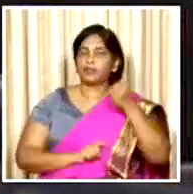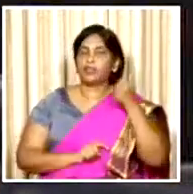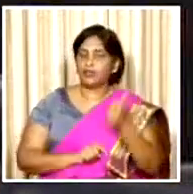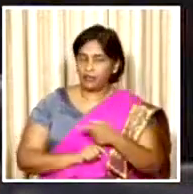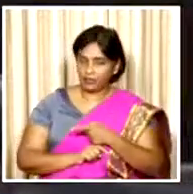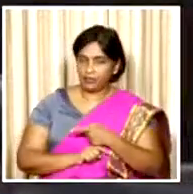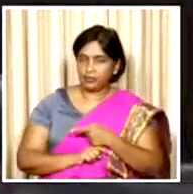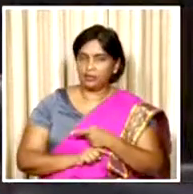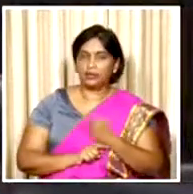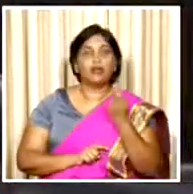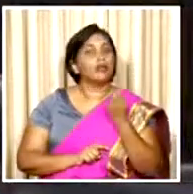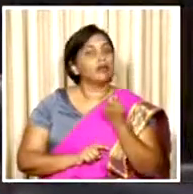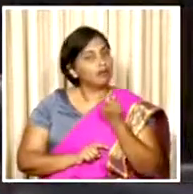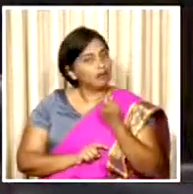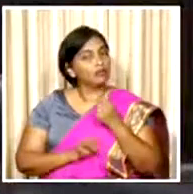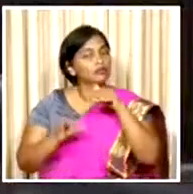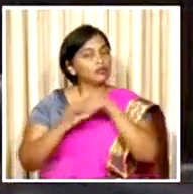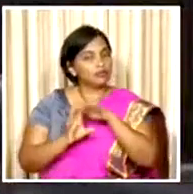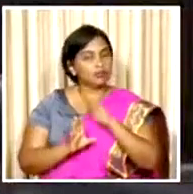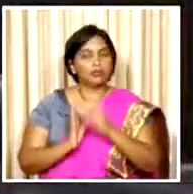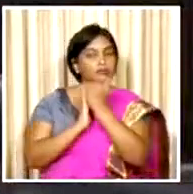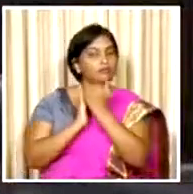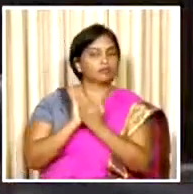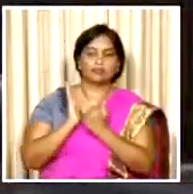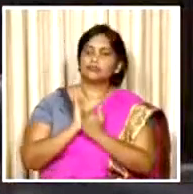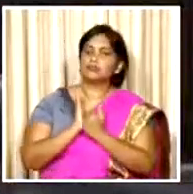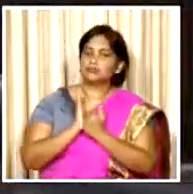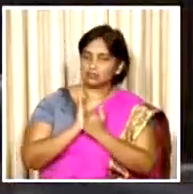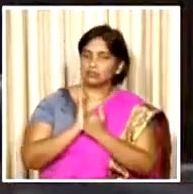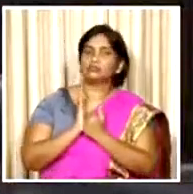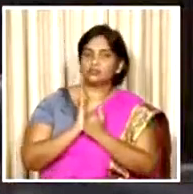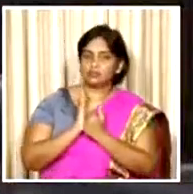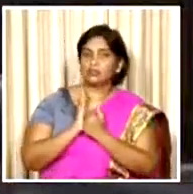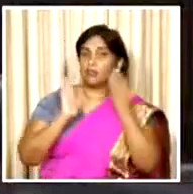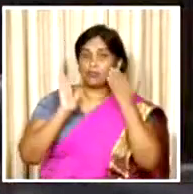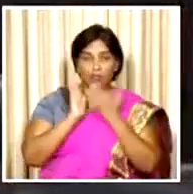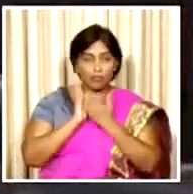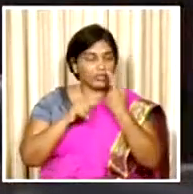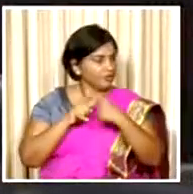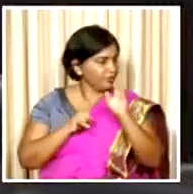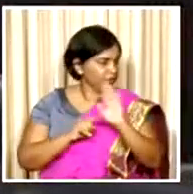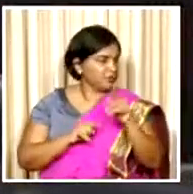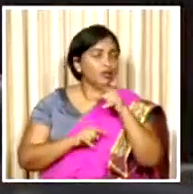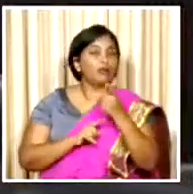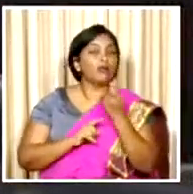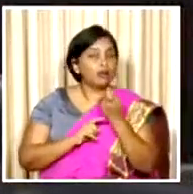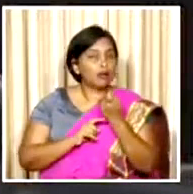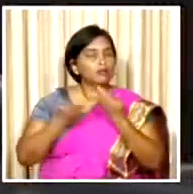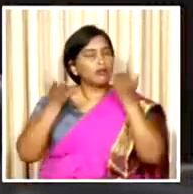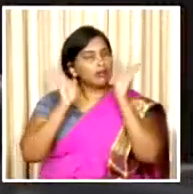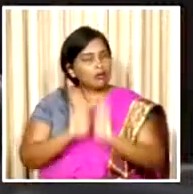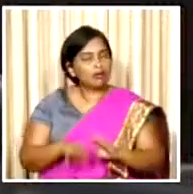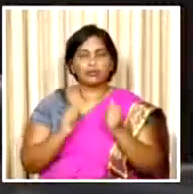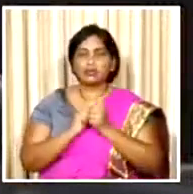වැදගත්. ආර්ථිකයක් තියෙන්නේ නිර්ණායක සඳහා පමණක් නෙවෙයි. ආර්ථිකයක් අවසානයේ